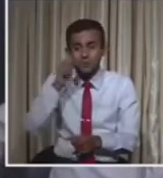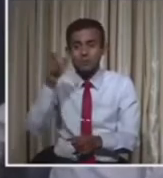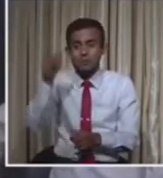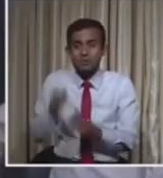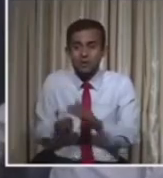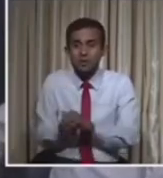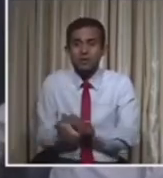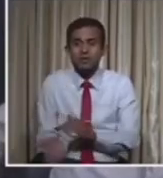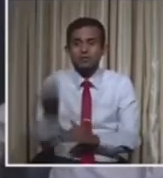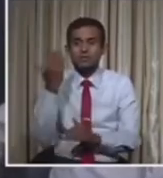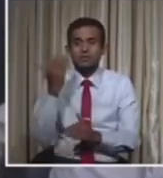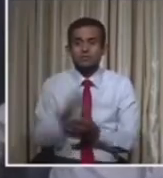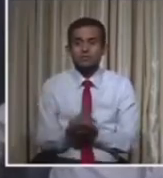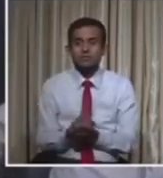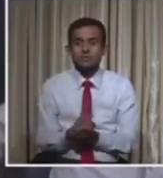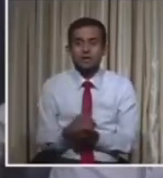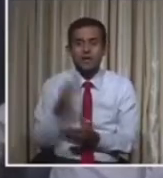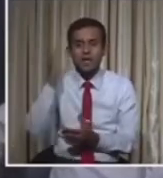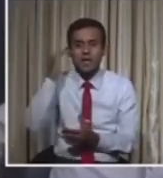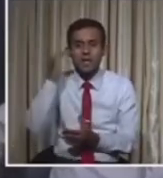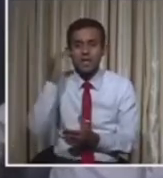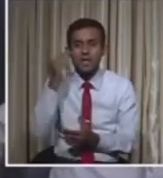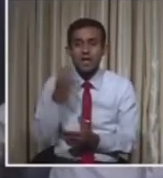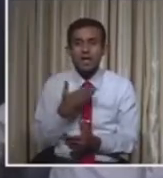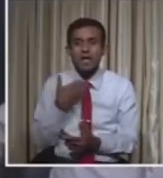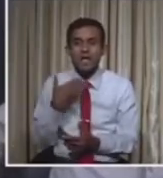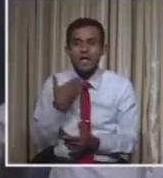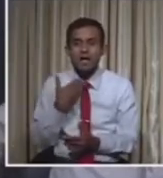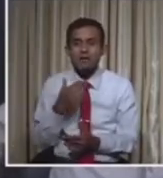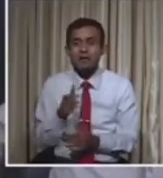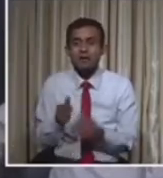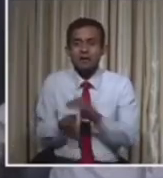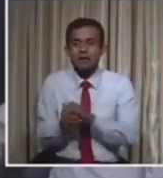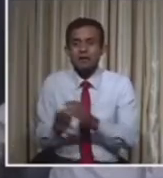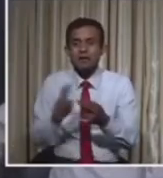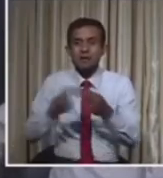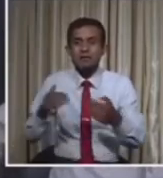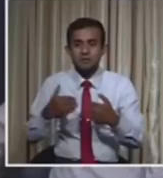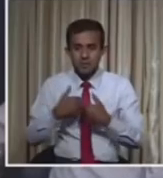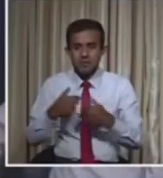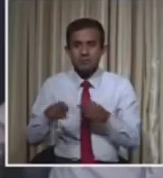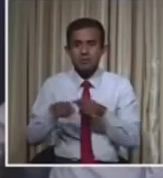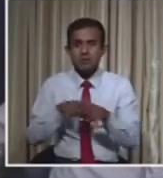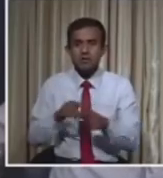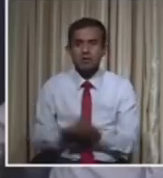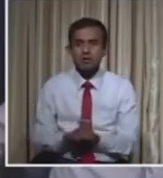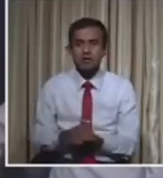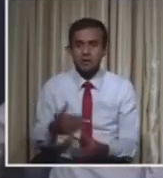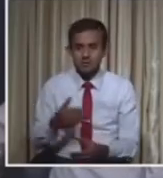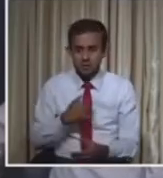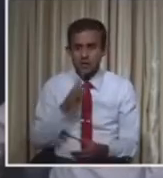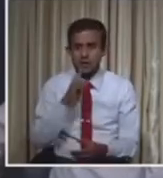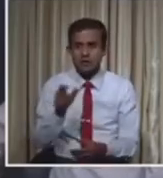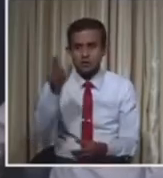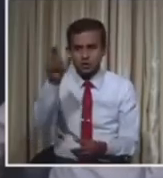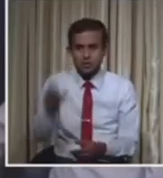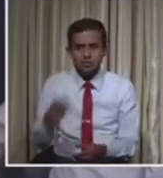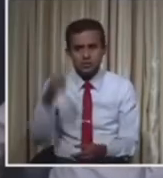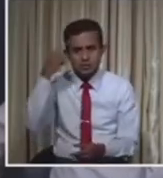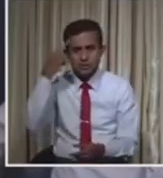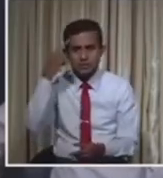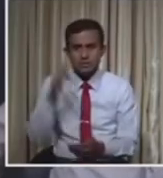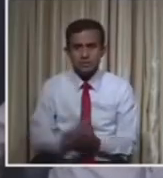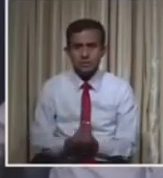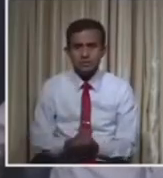යන්න. නිකම් මේ ගෑනු කඩවල දින උඩ කඩ යන්න එපා. මේ අපි වගේ මම කියන්නේ තමුන්නාංශ ගැන හිතලා මම මේ